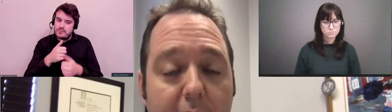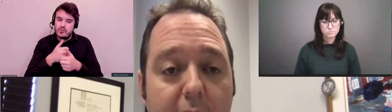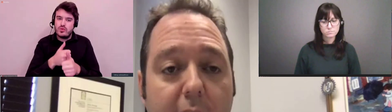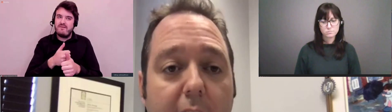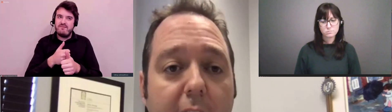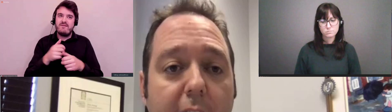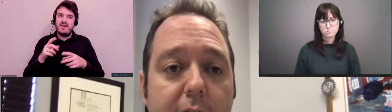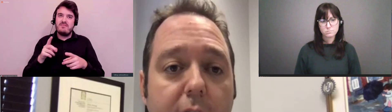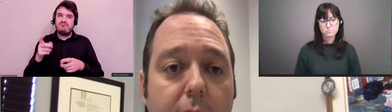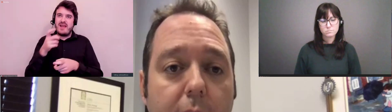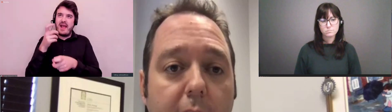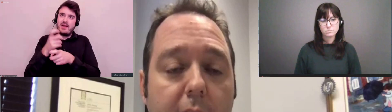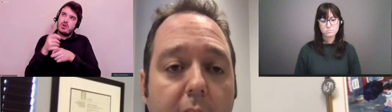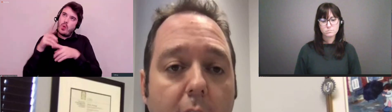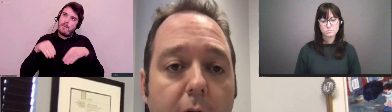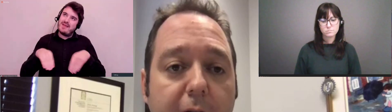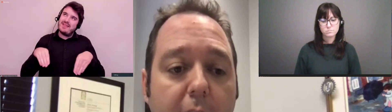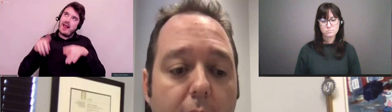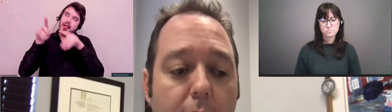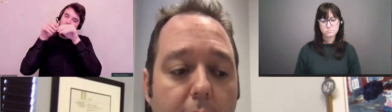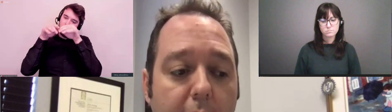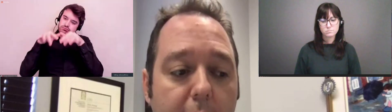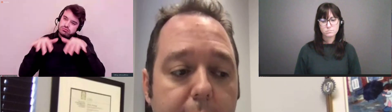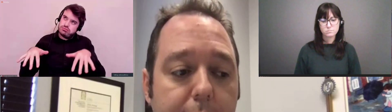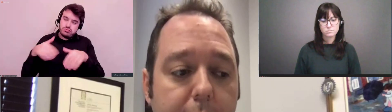ministérielle et